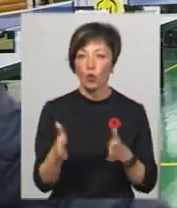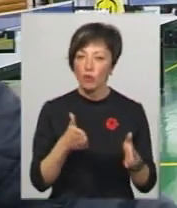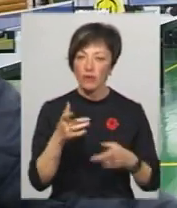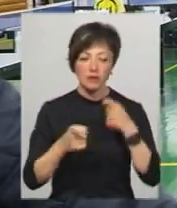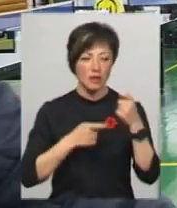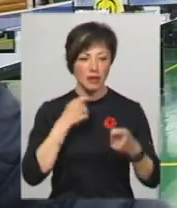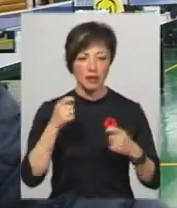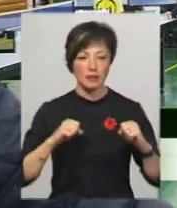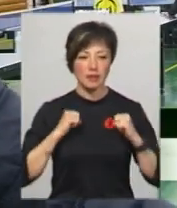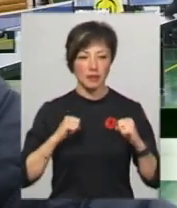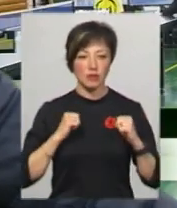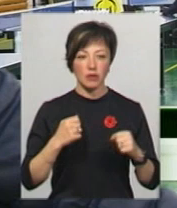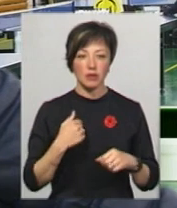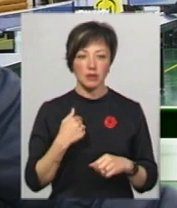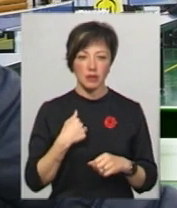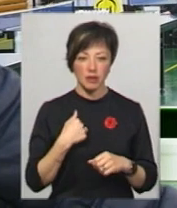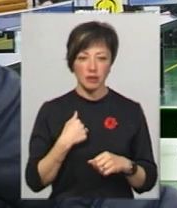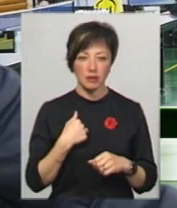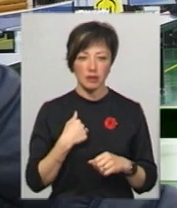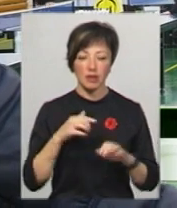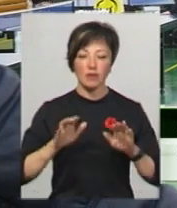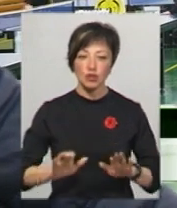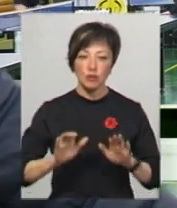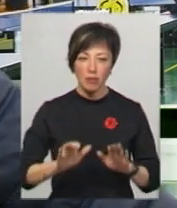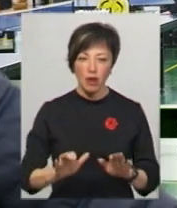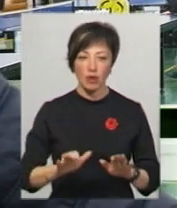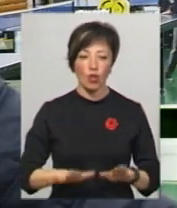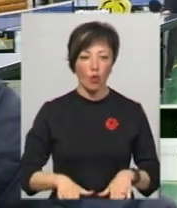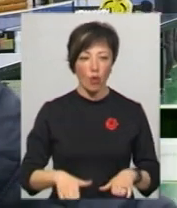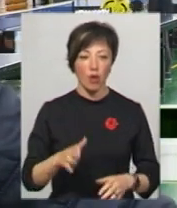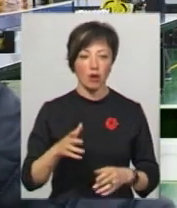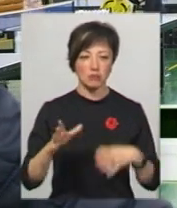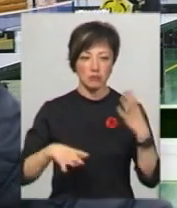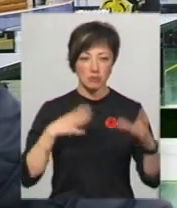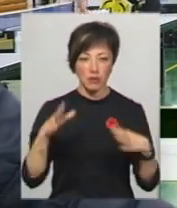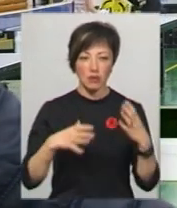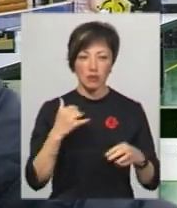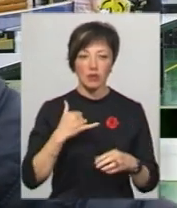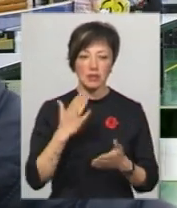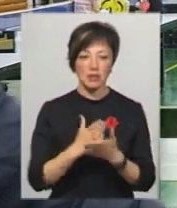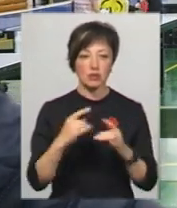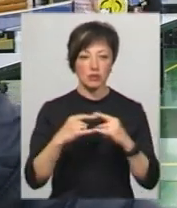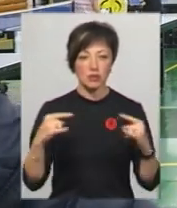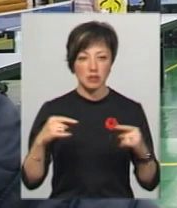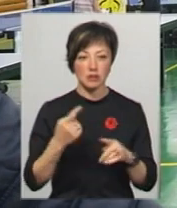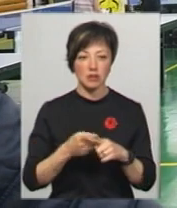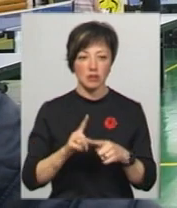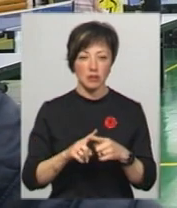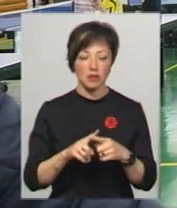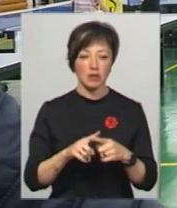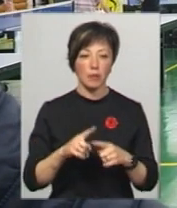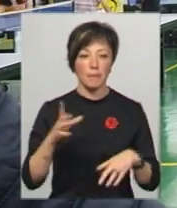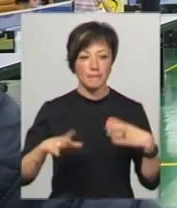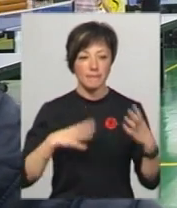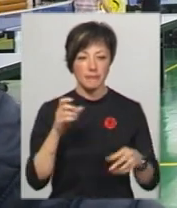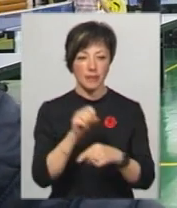Я качаю ноги, віджимаюся. Ще стою, в мене є вдома стіл, ще стою і відпрацьовую